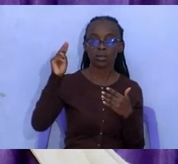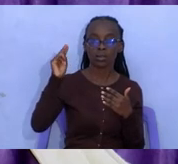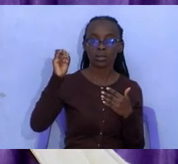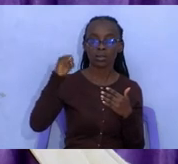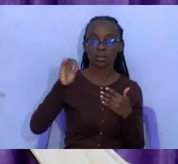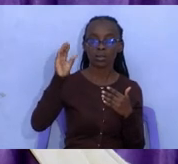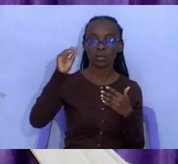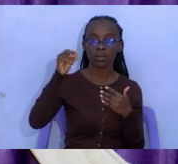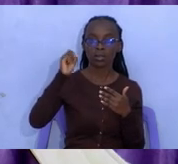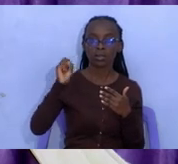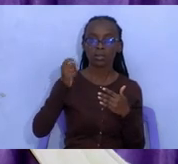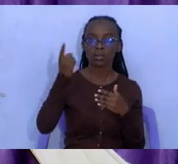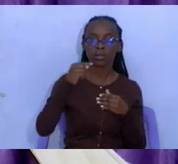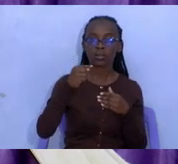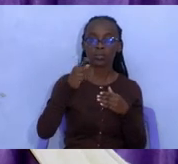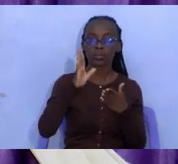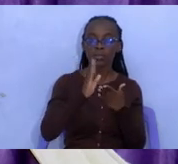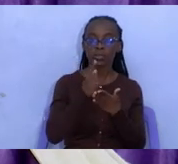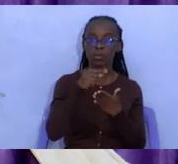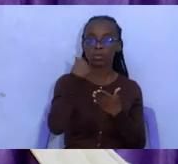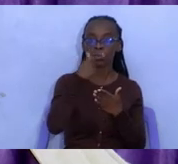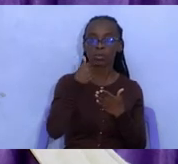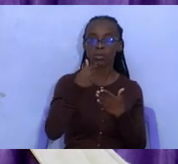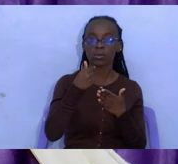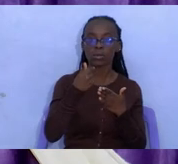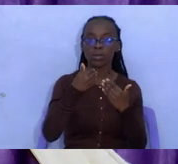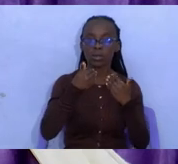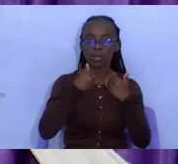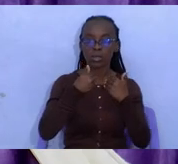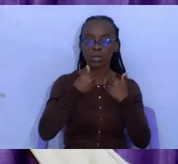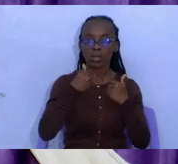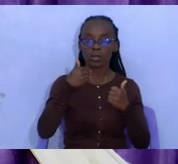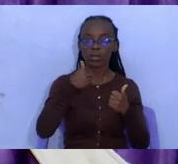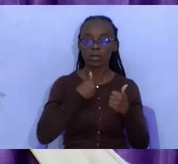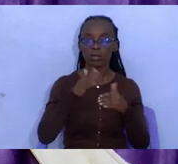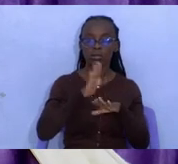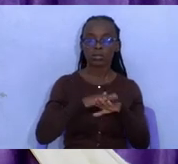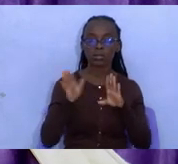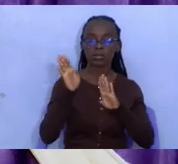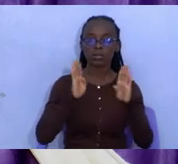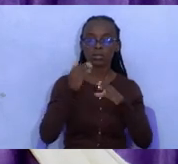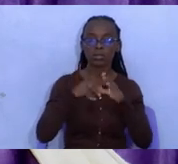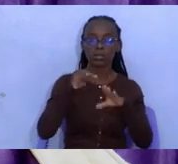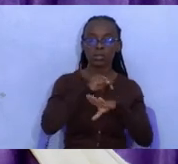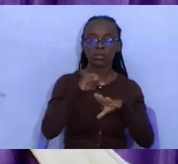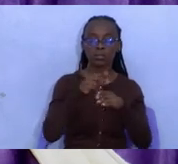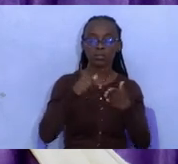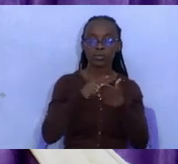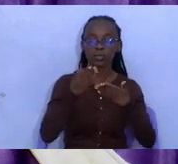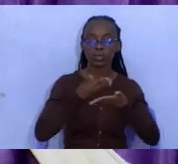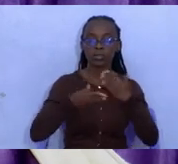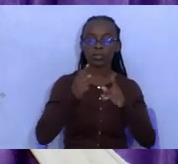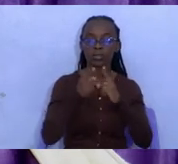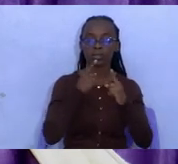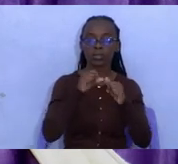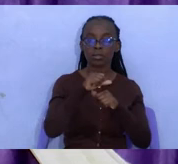Mungu. Aliye na sifa njema kwa taifa. Hebu nikwambie huyu ni mfanyikazi anaongea kuhusu bosi wake. Sijui kama unaelewa. Sikia